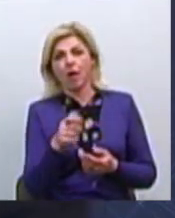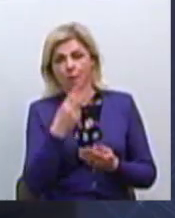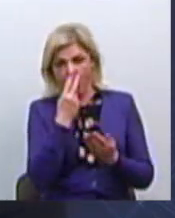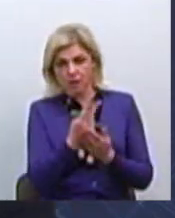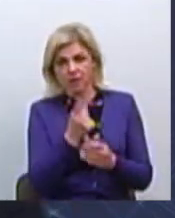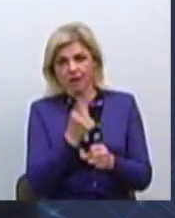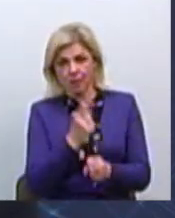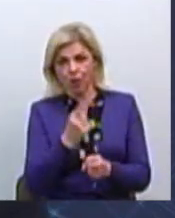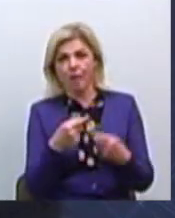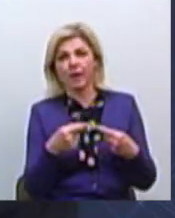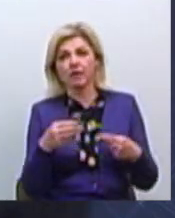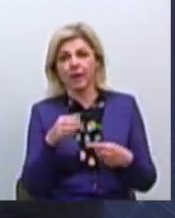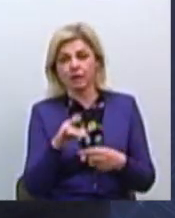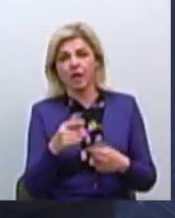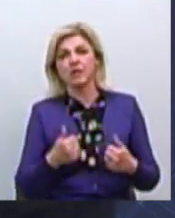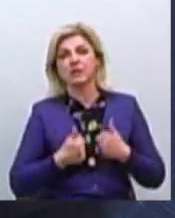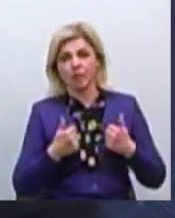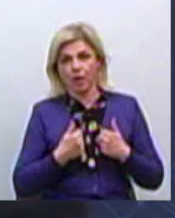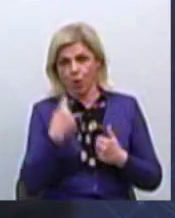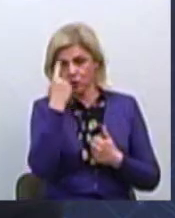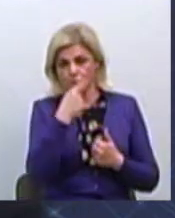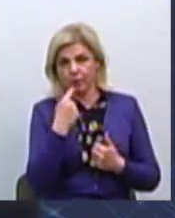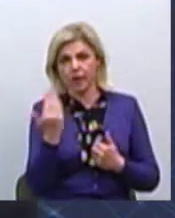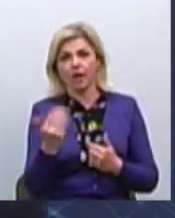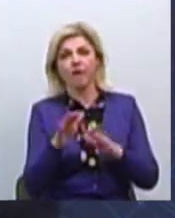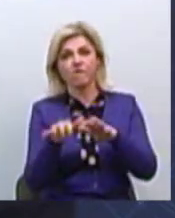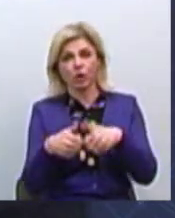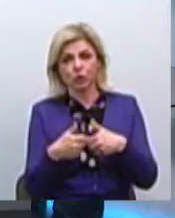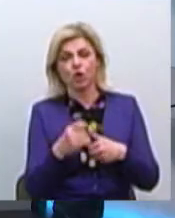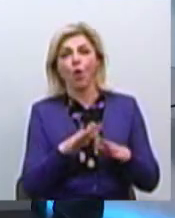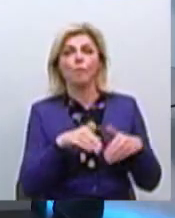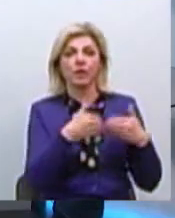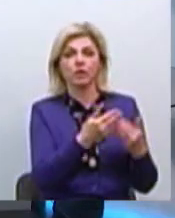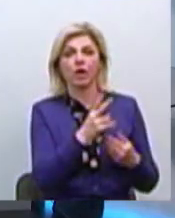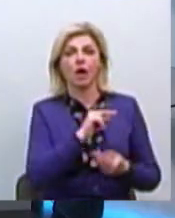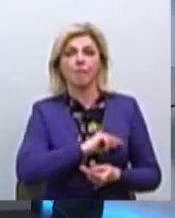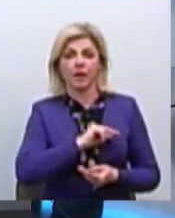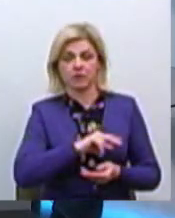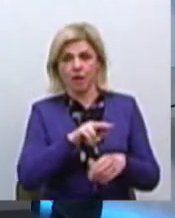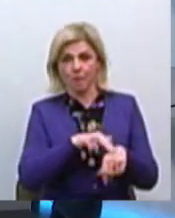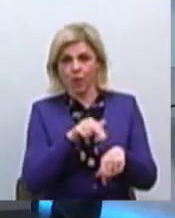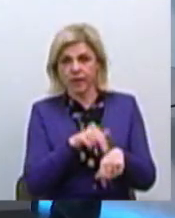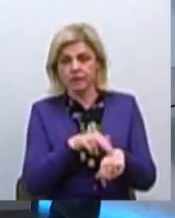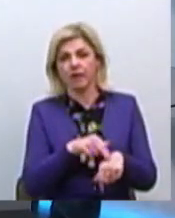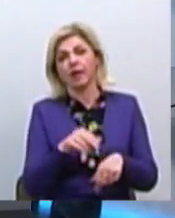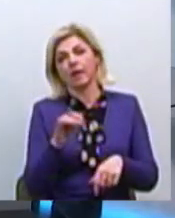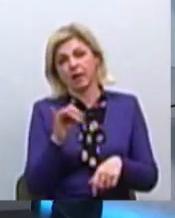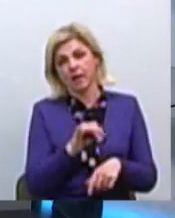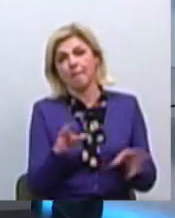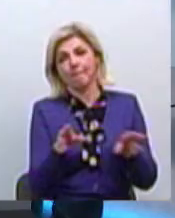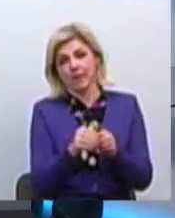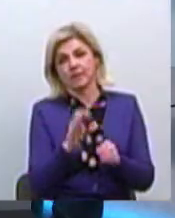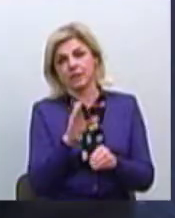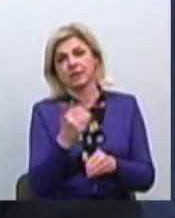не намагаються особисто їх вилучити, а звертаються до працівників поліції, які спільно з ними